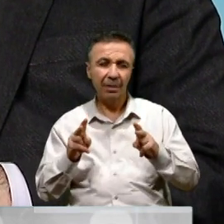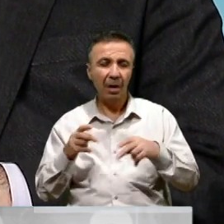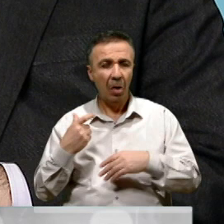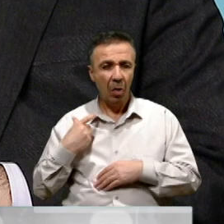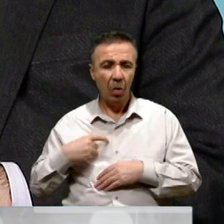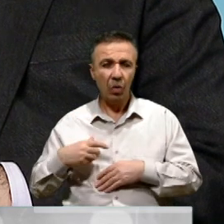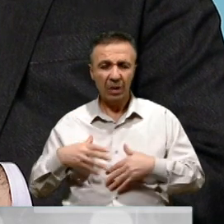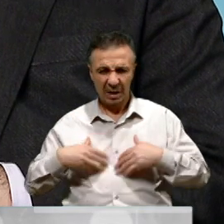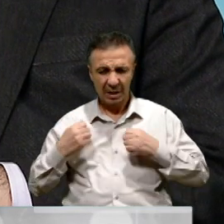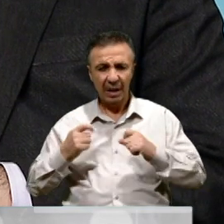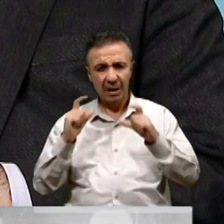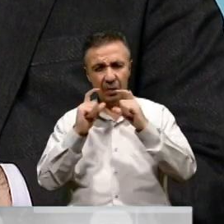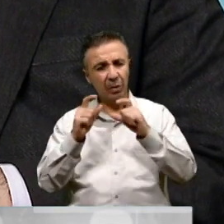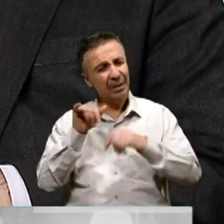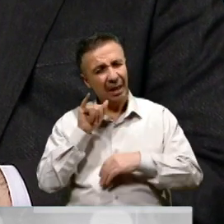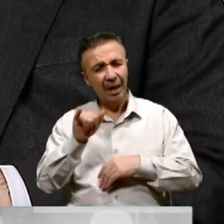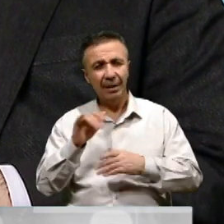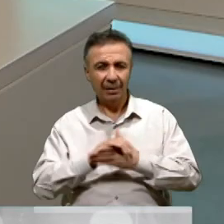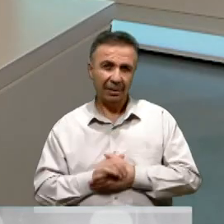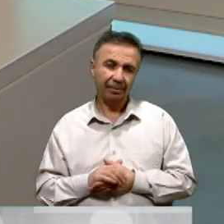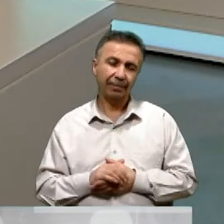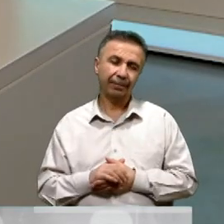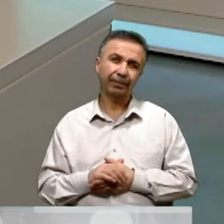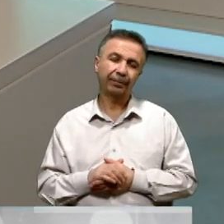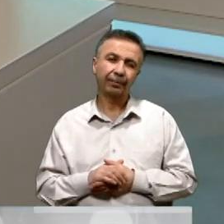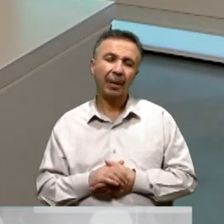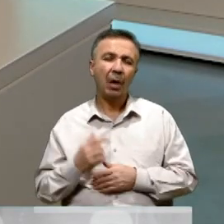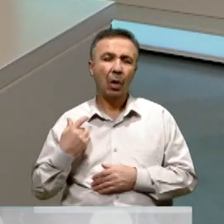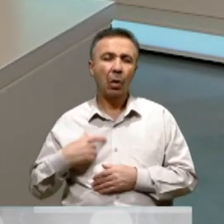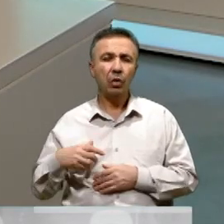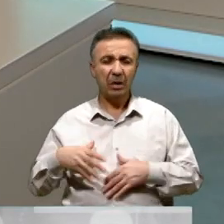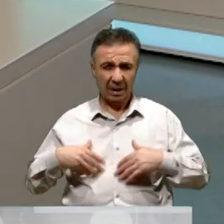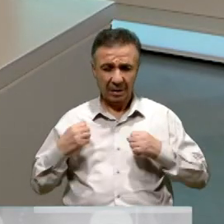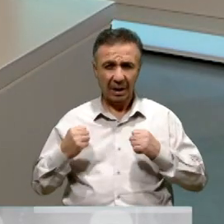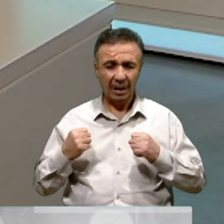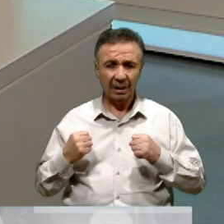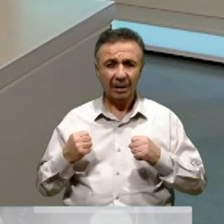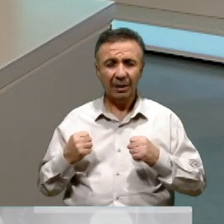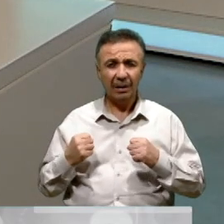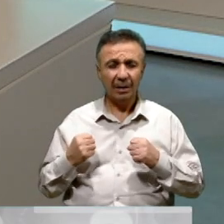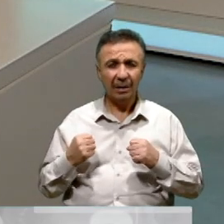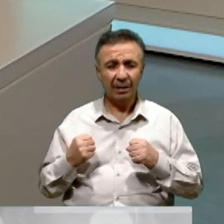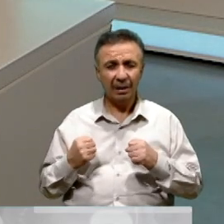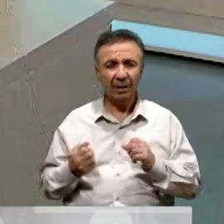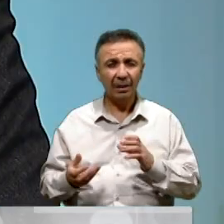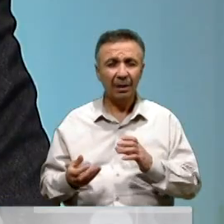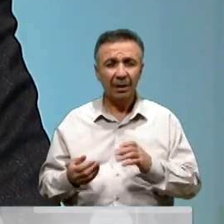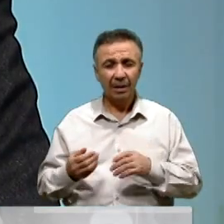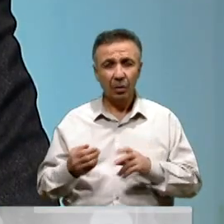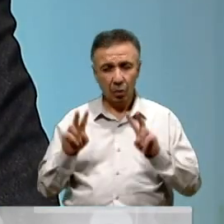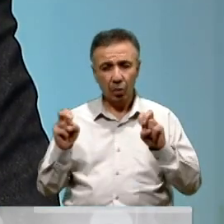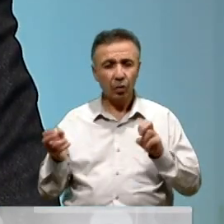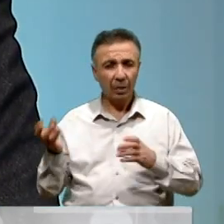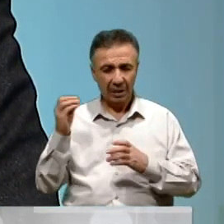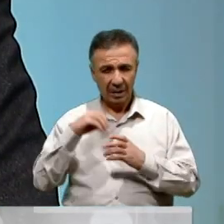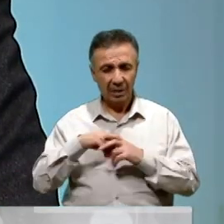da bu kapsamda değerlendirilmelidir. O özel sağlık ifadesinin içerisinde yani eğer